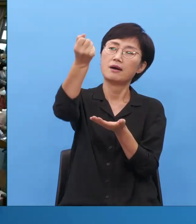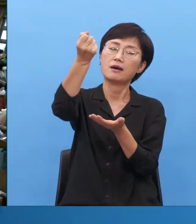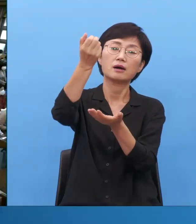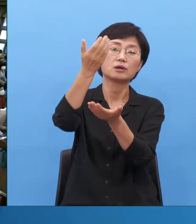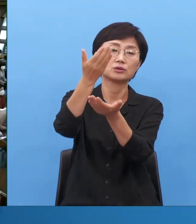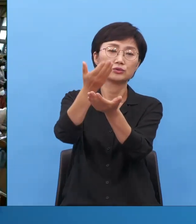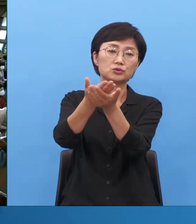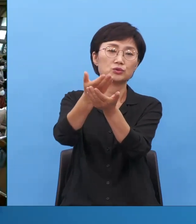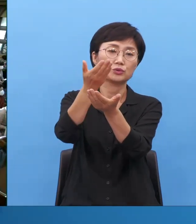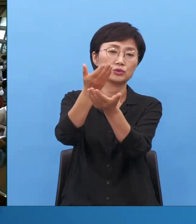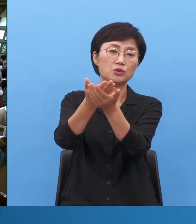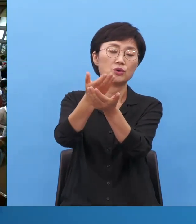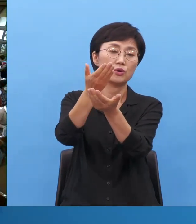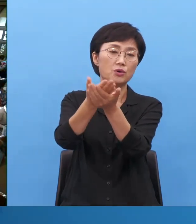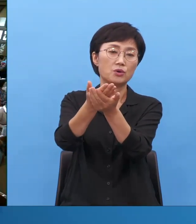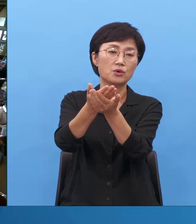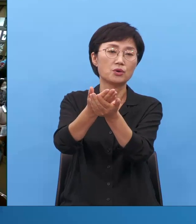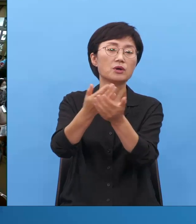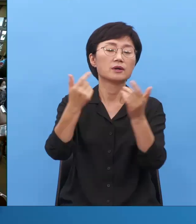받아주소서.